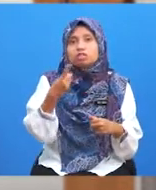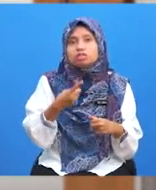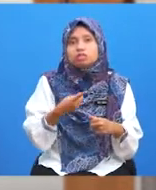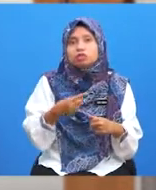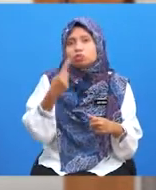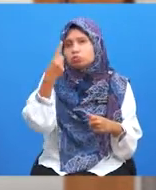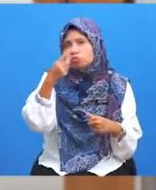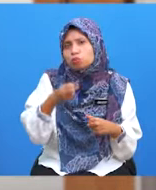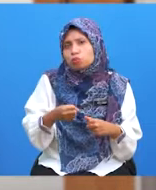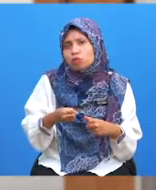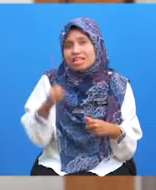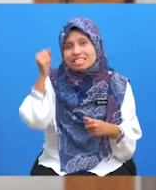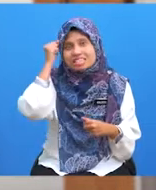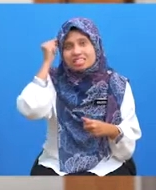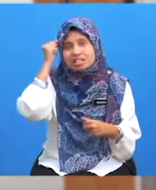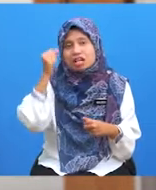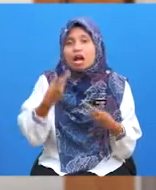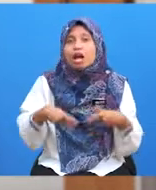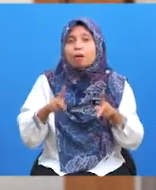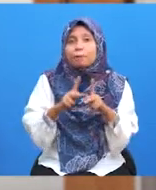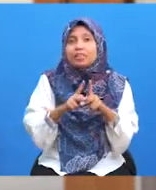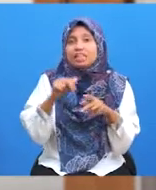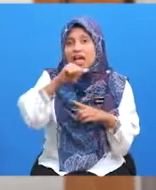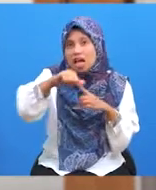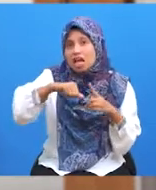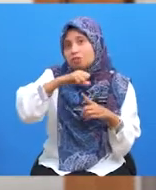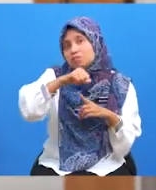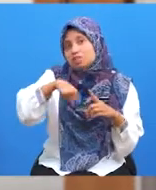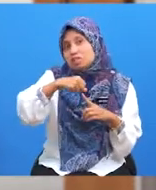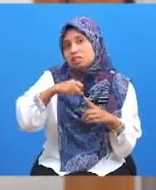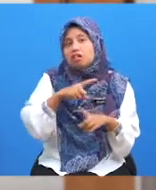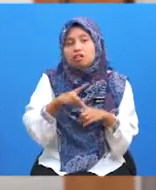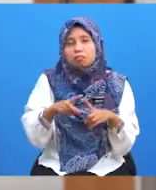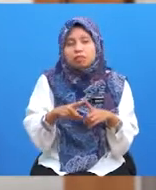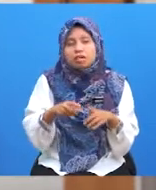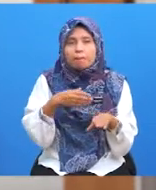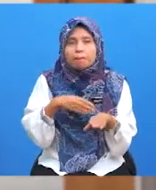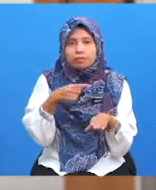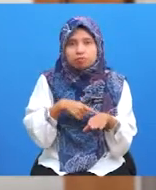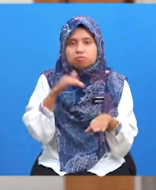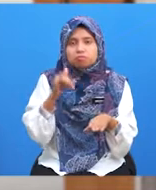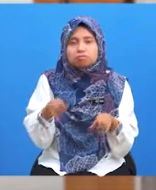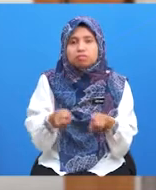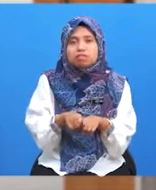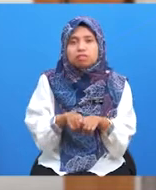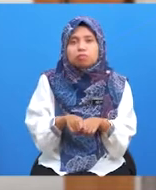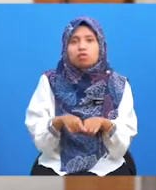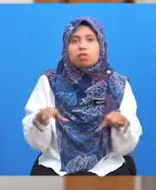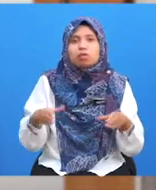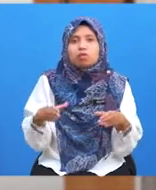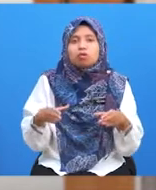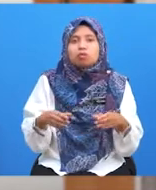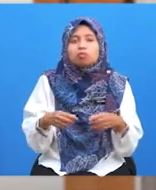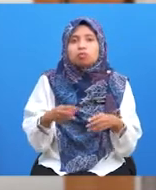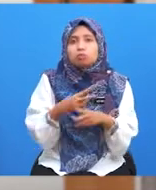mempromosikan kesadaran kepentingan alam sekitar tetapi pada pasien sama melakukan praktis sebegitu